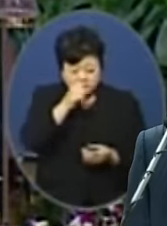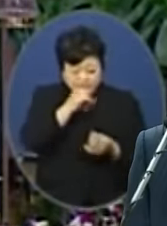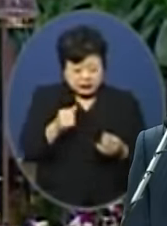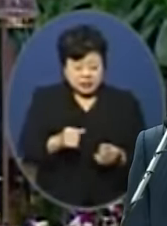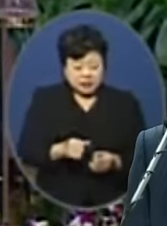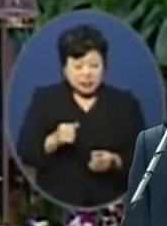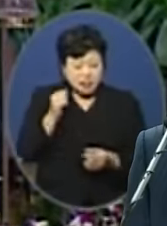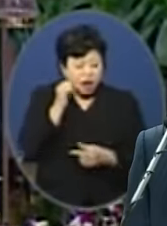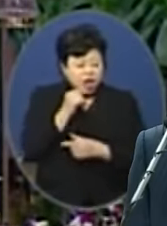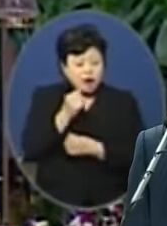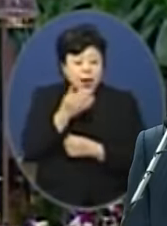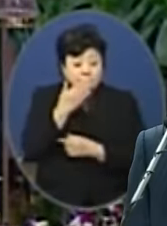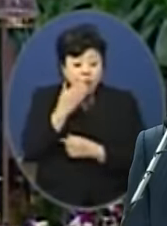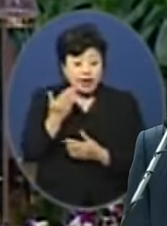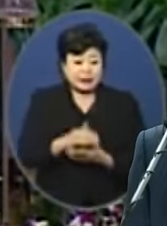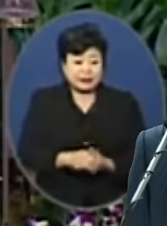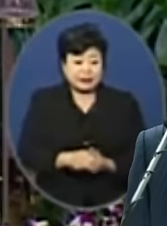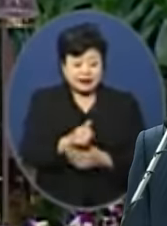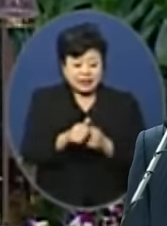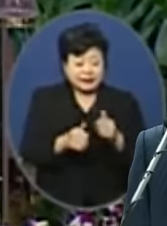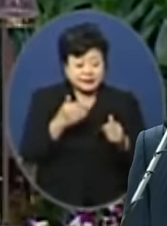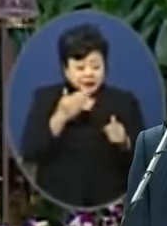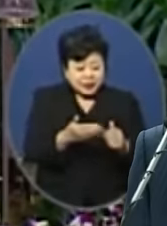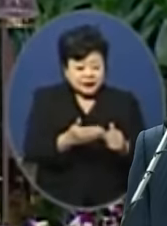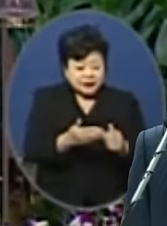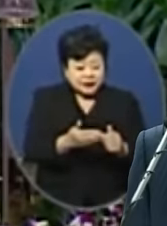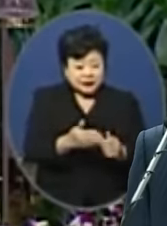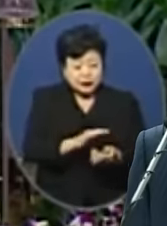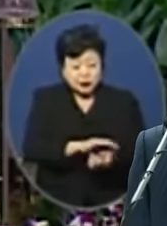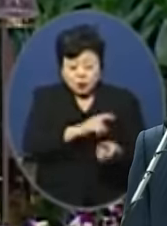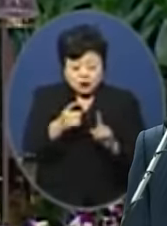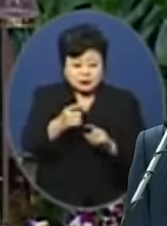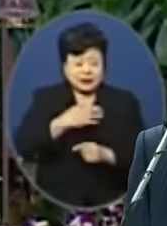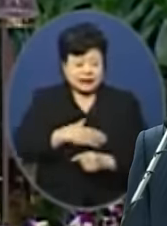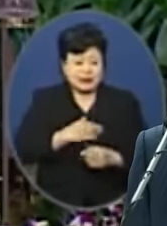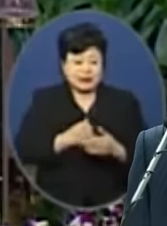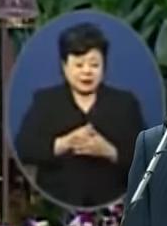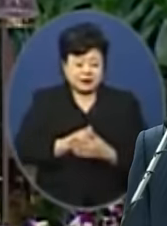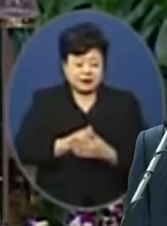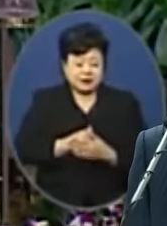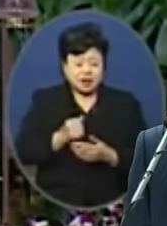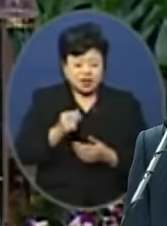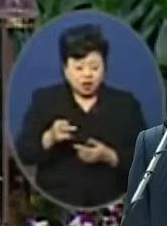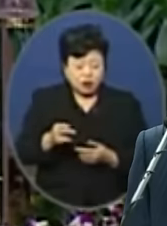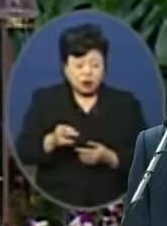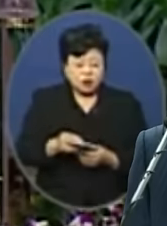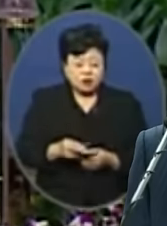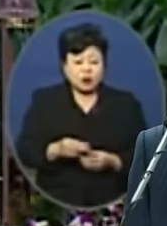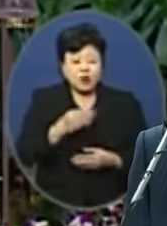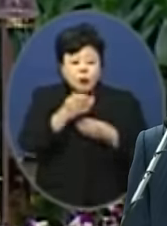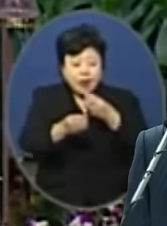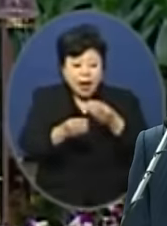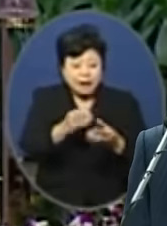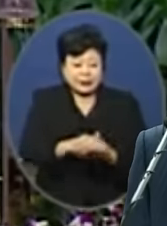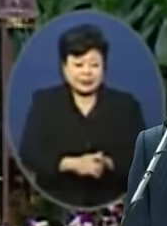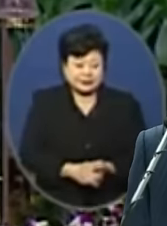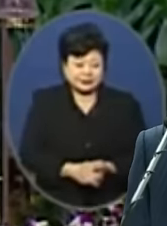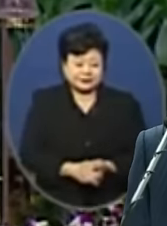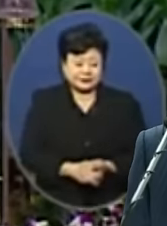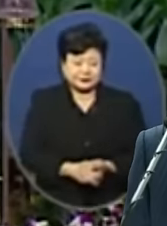자는 혀의 열매를 먹으리라. 하나님께서 고치실 것을 알았으면 이제 혀로서 다시 고백하는 것입니다.